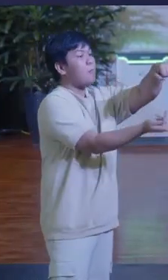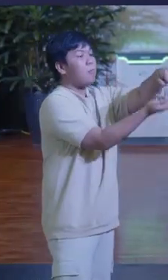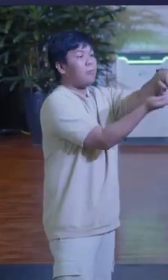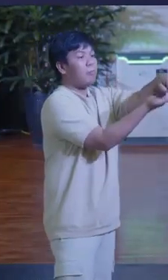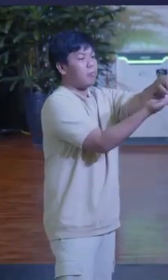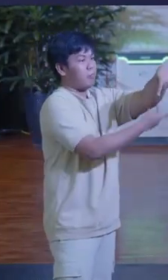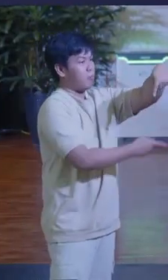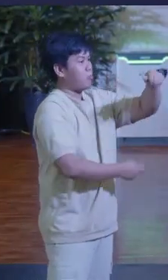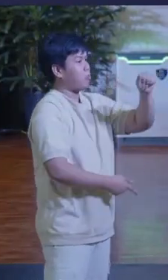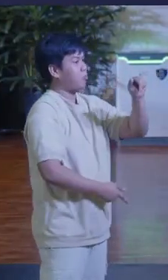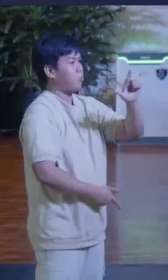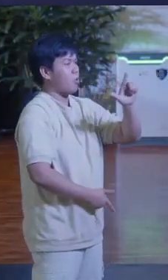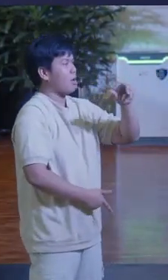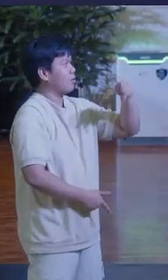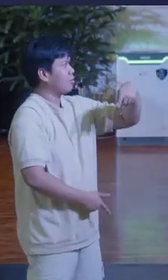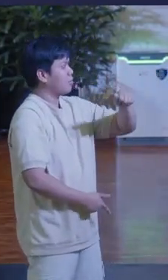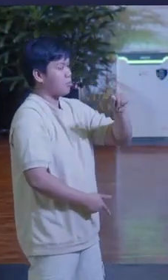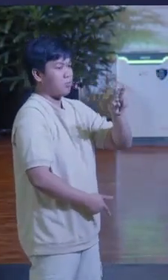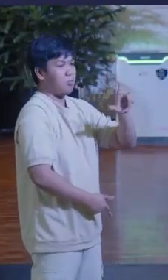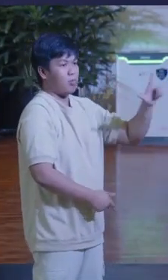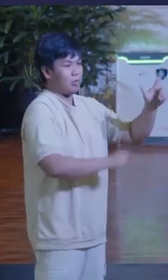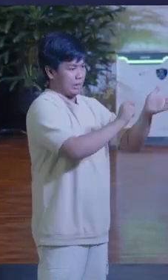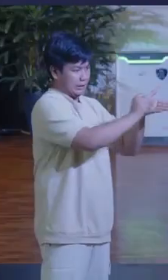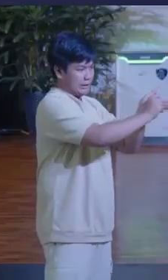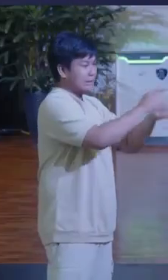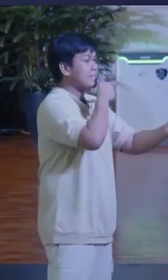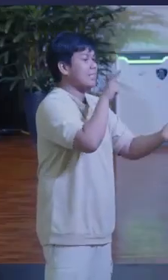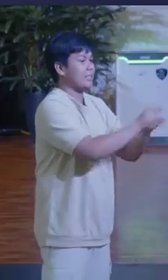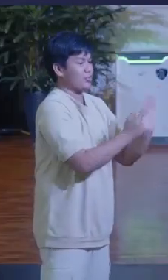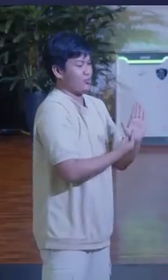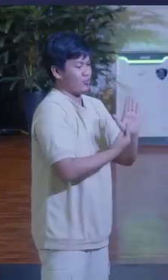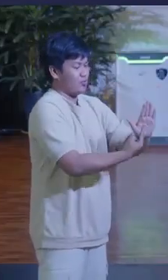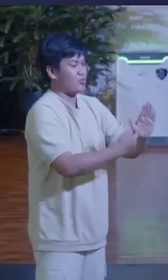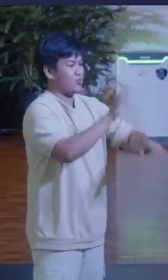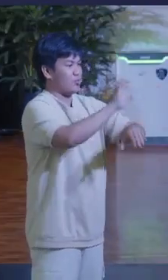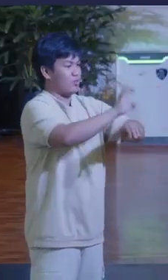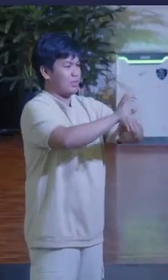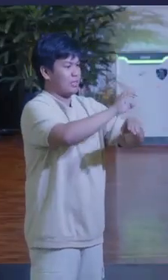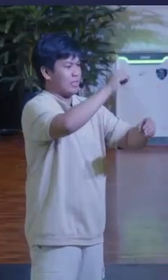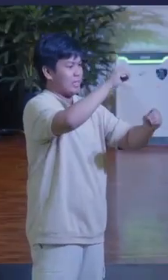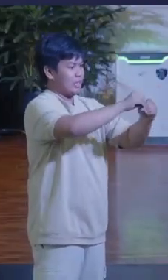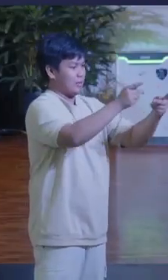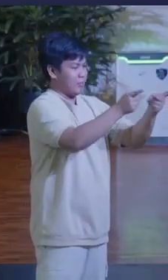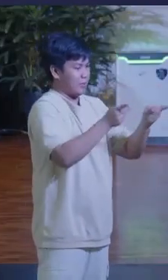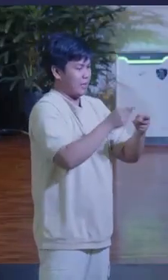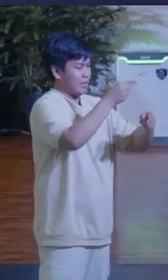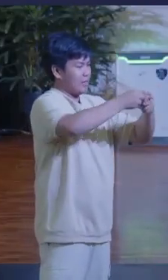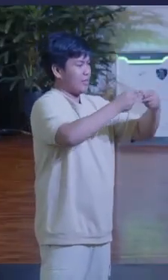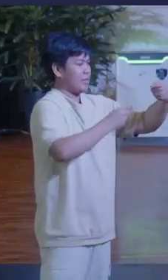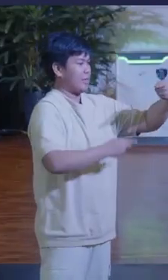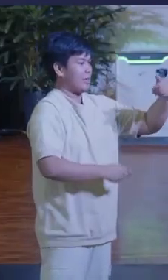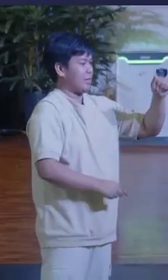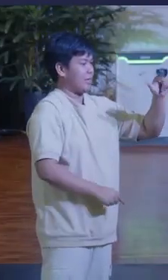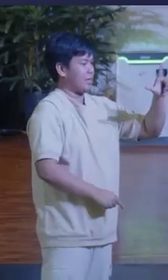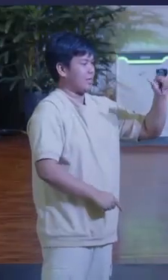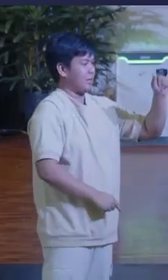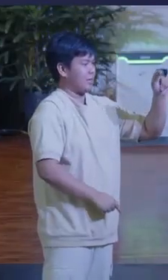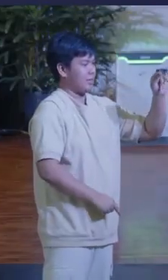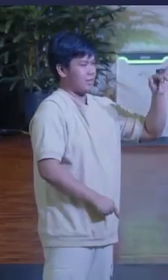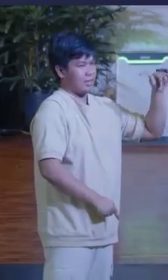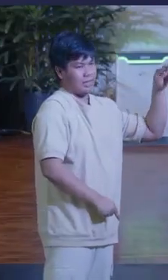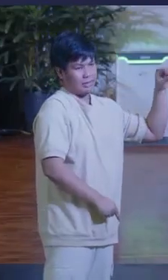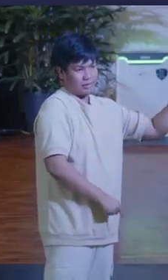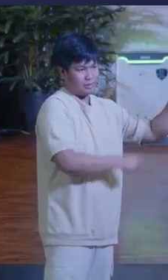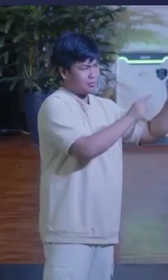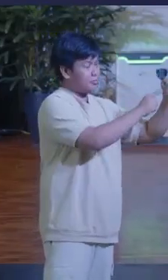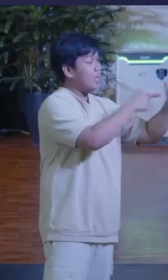sa Galatians. Sulat ni Pablo sa Galatians. Paalala po sa ating lahat na ang sulat